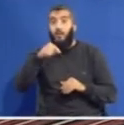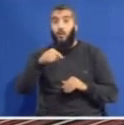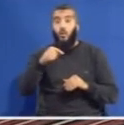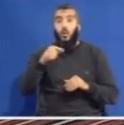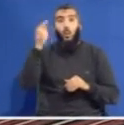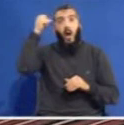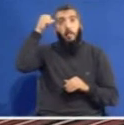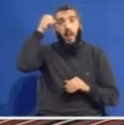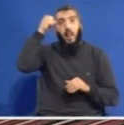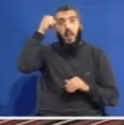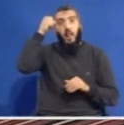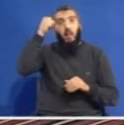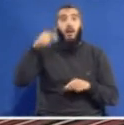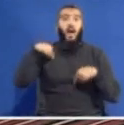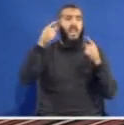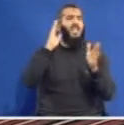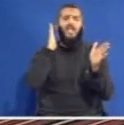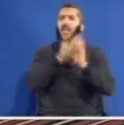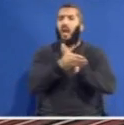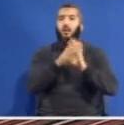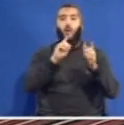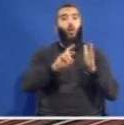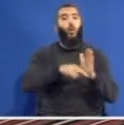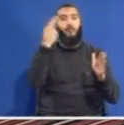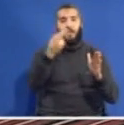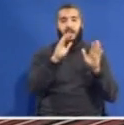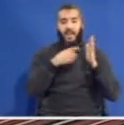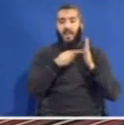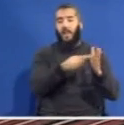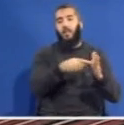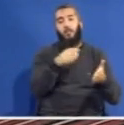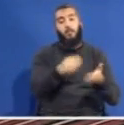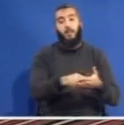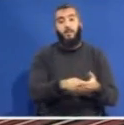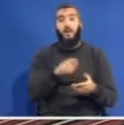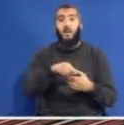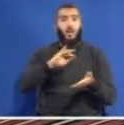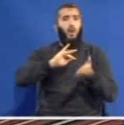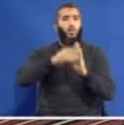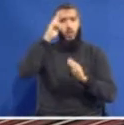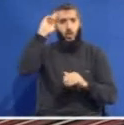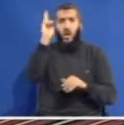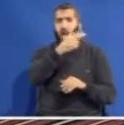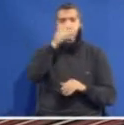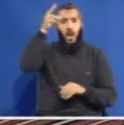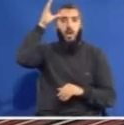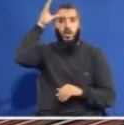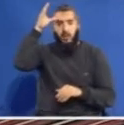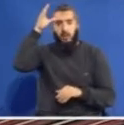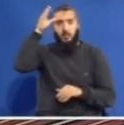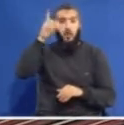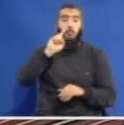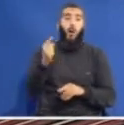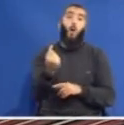استدل به القائلون بوجوب القضاء وهذا رأي الجمهور مش معناها لم ينفرد